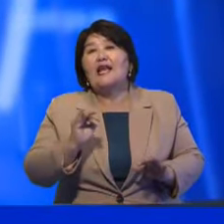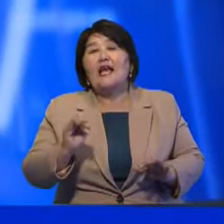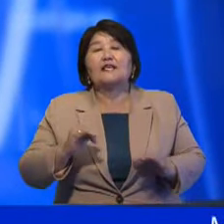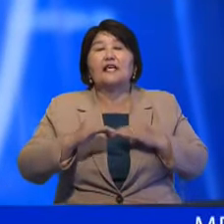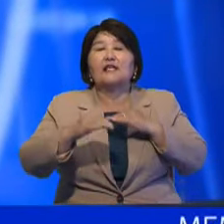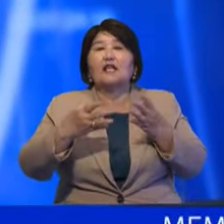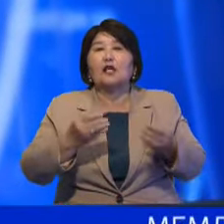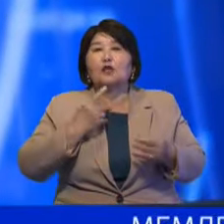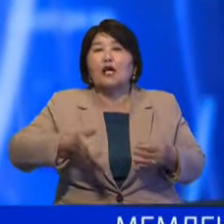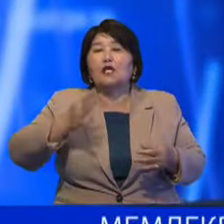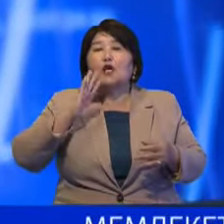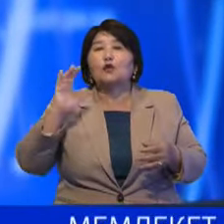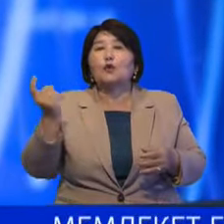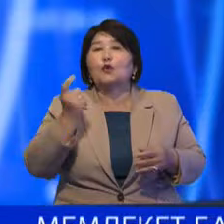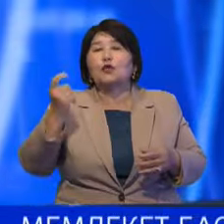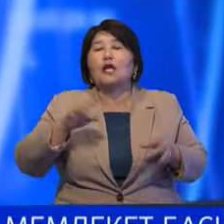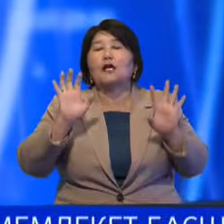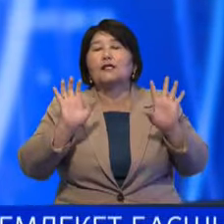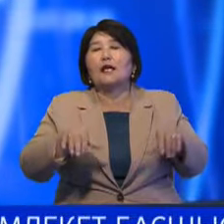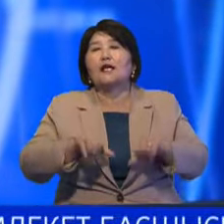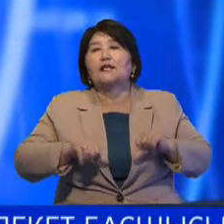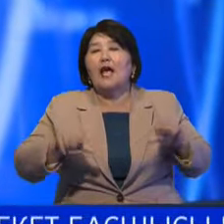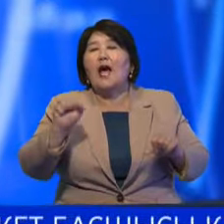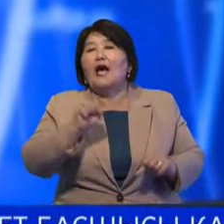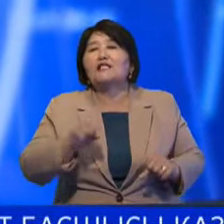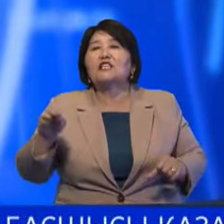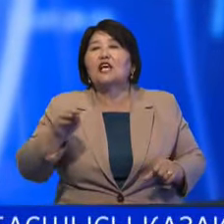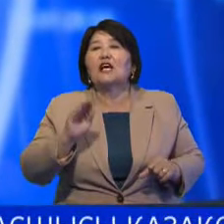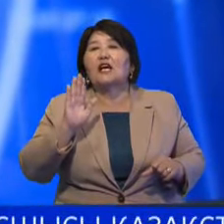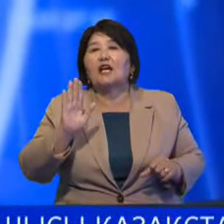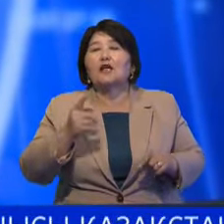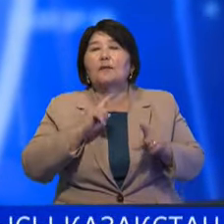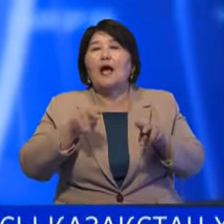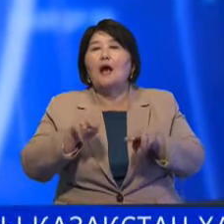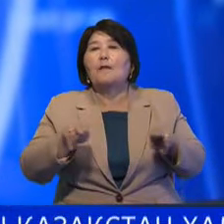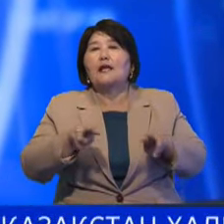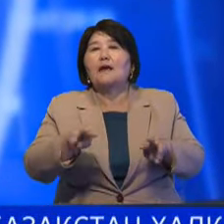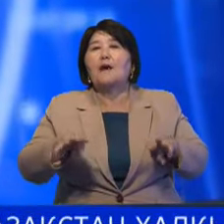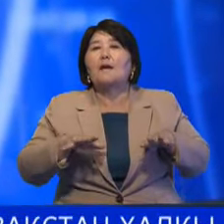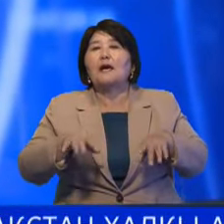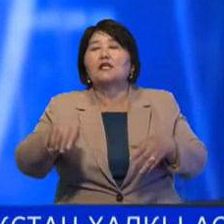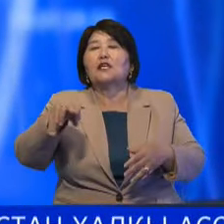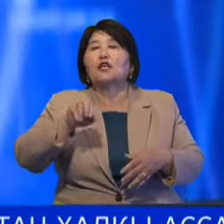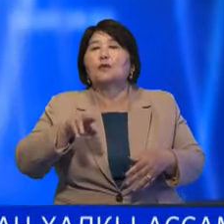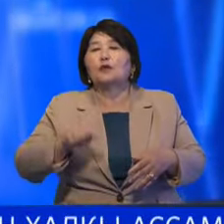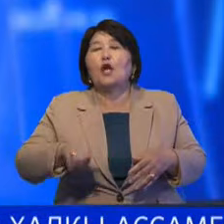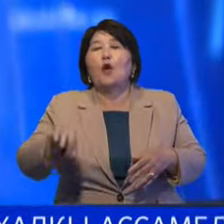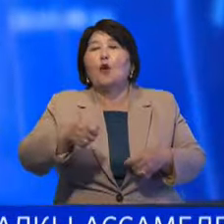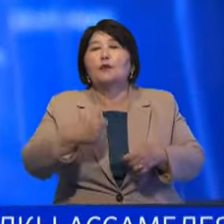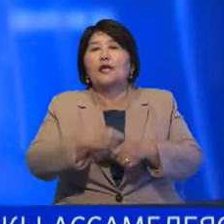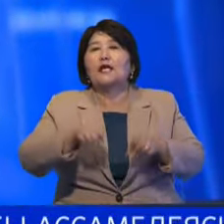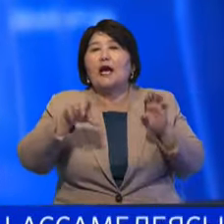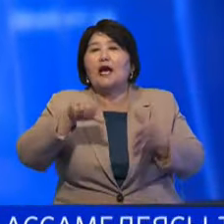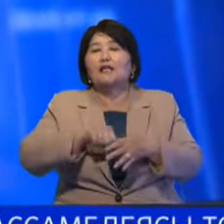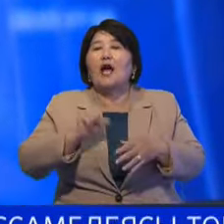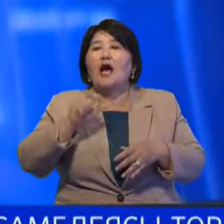күні семинарына су шаруашылығы комитетінің төрағасы Арсен Жаханбаев, парламент мәжілісінің депутаттары және облыс әкімі арнайы қатысып,